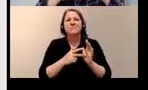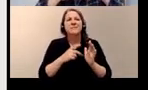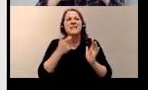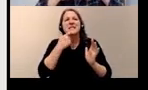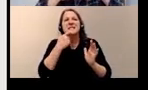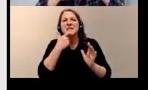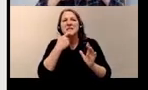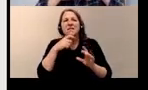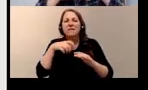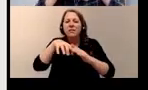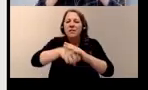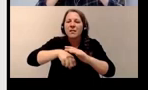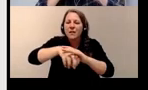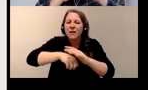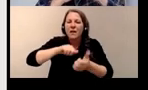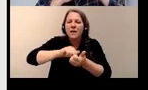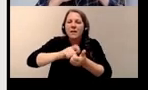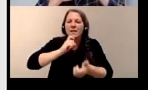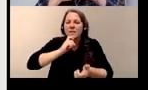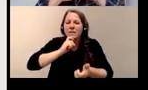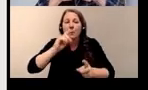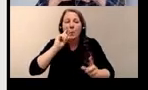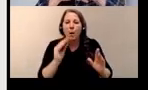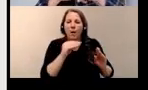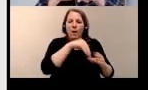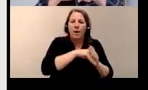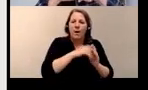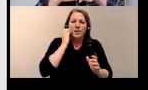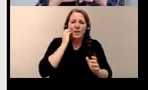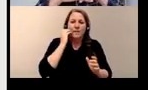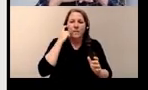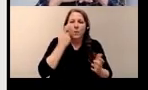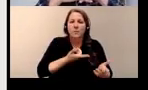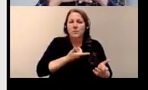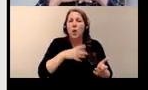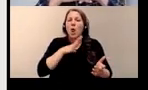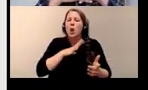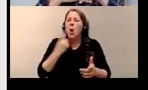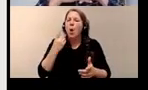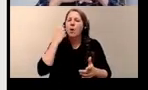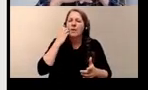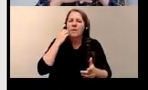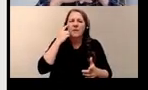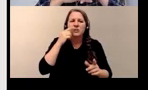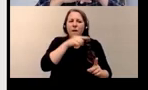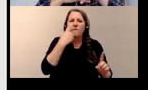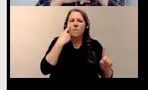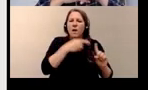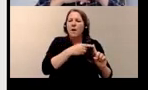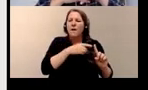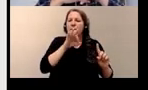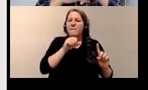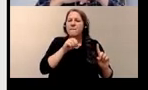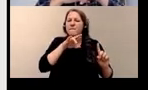monde. Et donc, ça donne des choses comme Fairphone, hein, qui est un smartphone que vous voyez ici, produit par